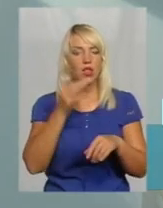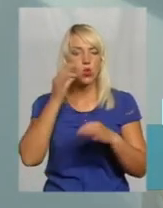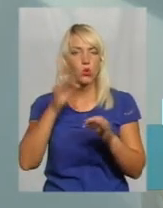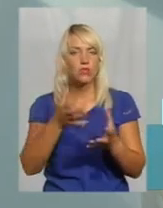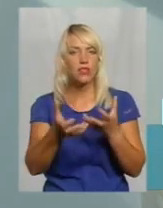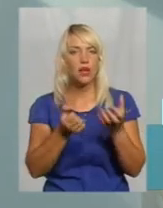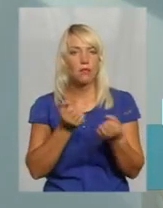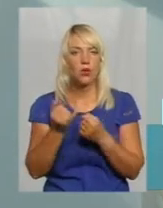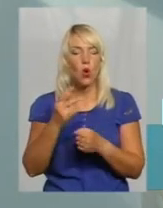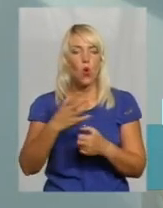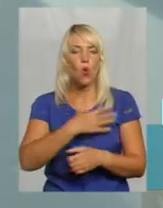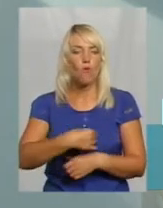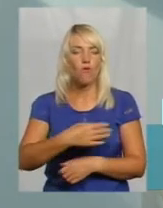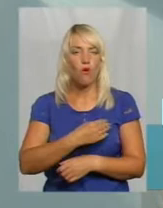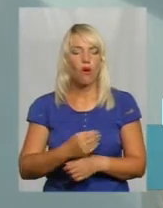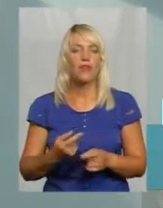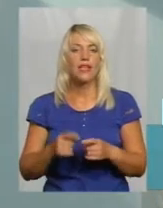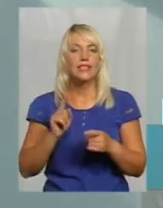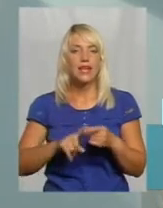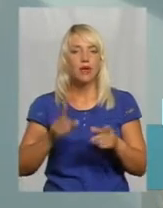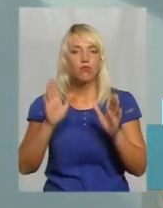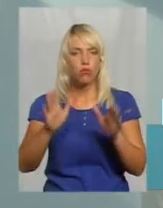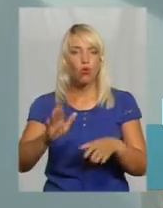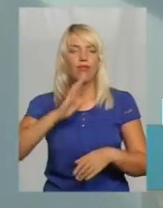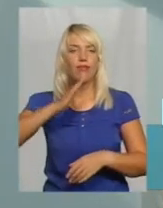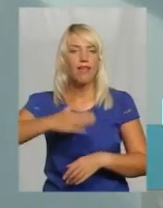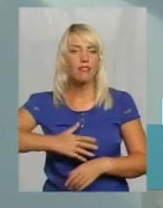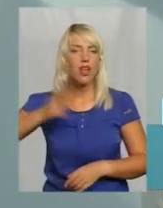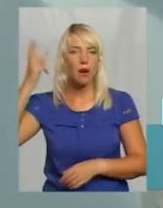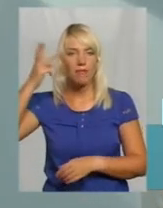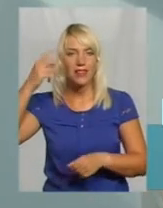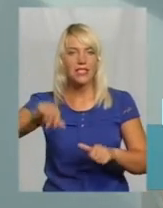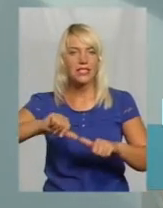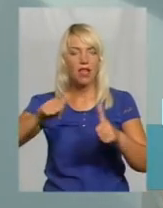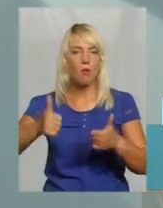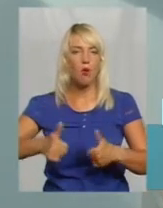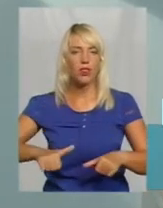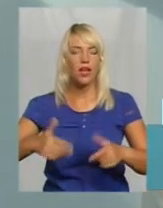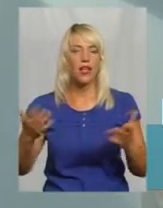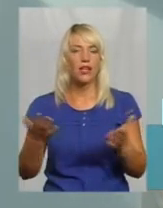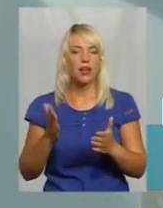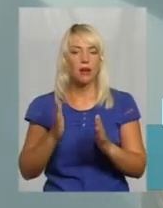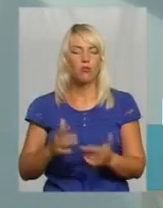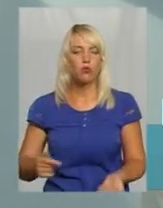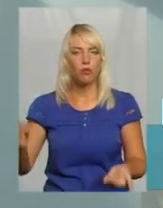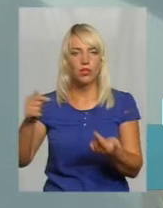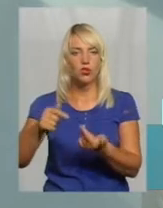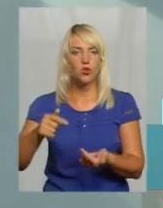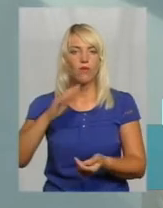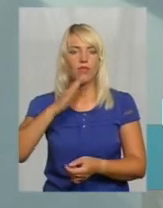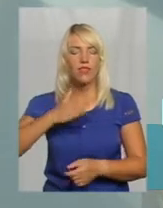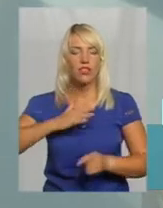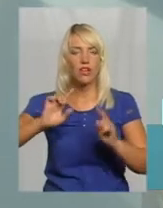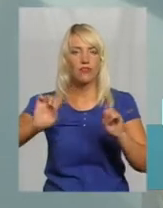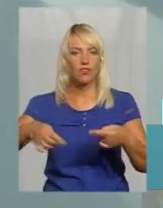можливо, ще десь. Але це буде наша хмельницька модель, яка буде пристосована до наших вимог,